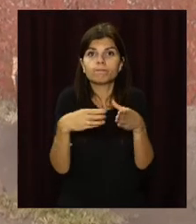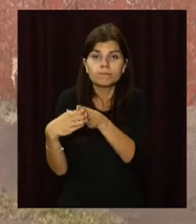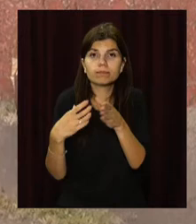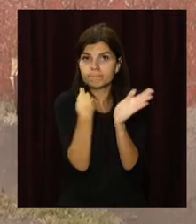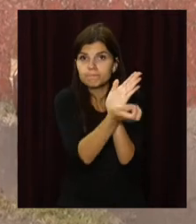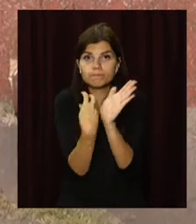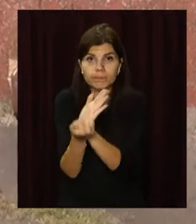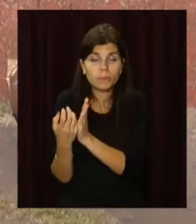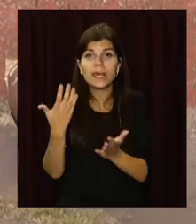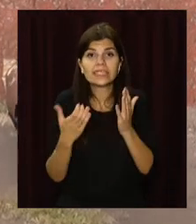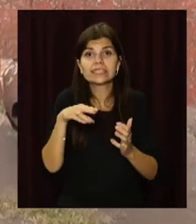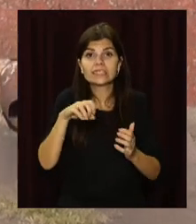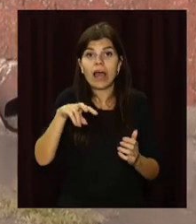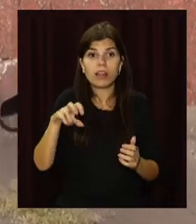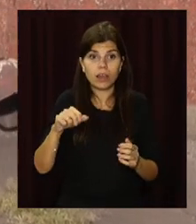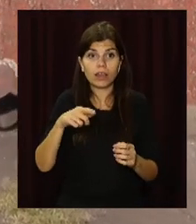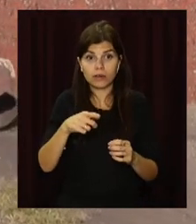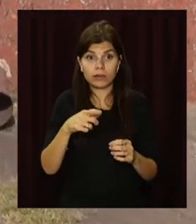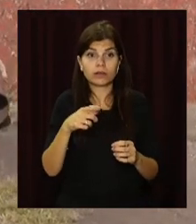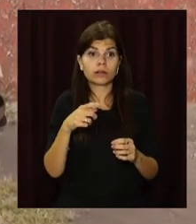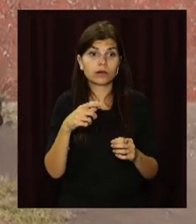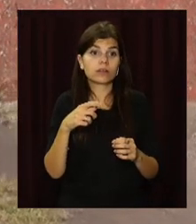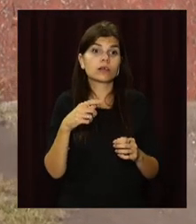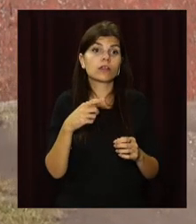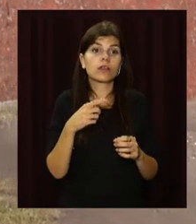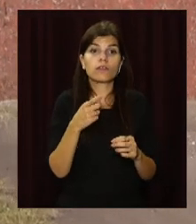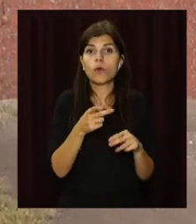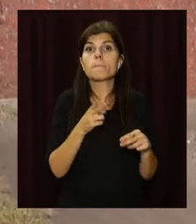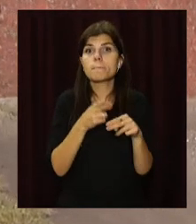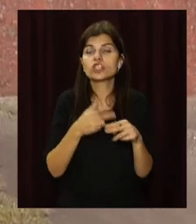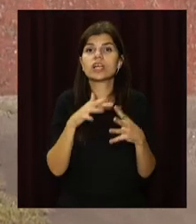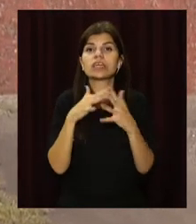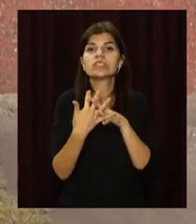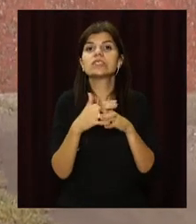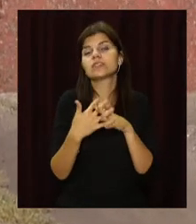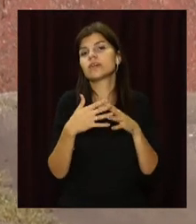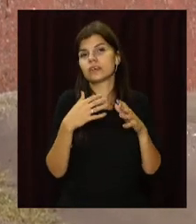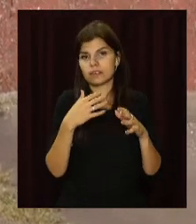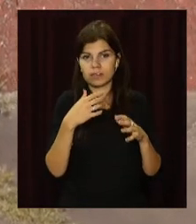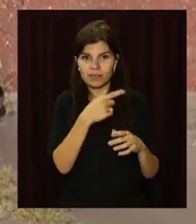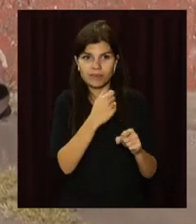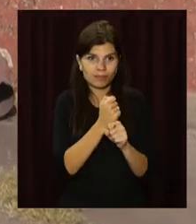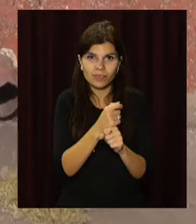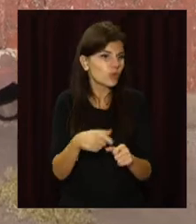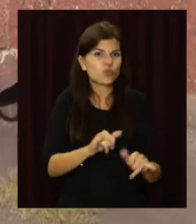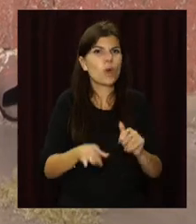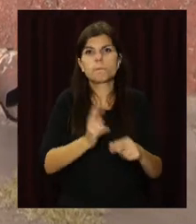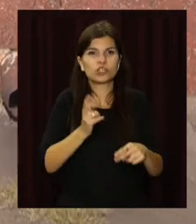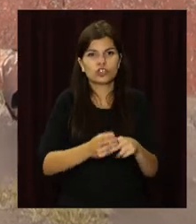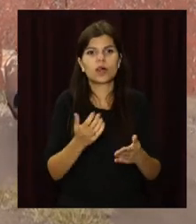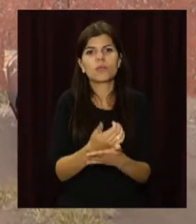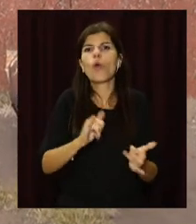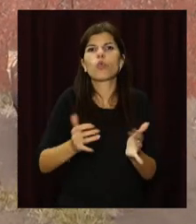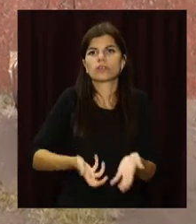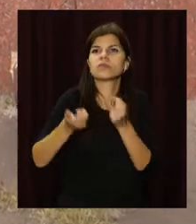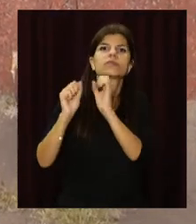такі стели випахували з курганів, вони заважали роботі сільськогосподарської техніки, їх просто могли